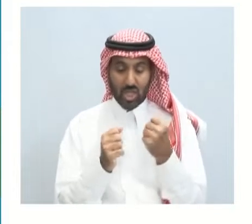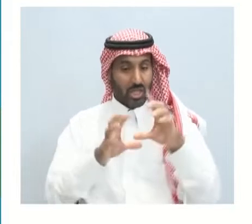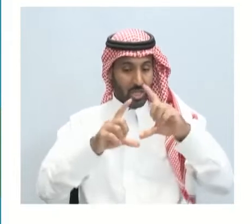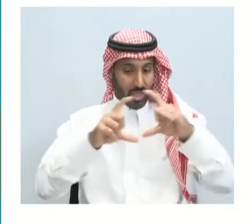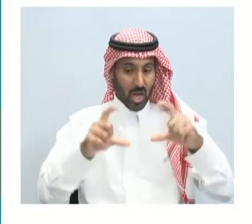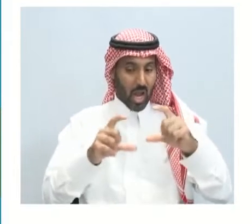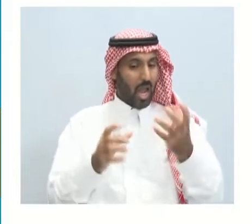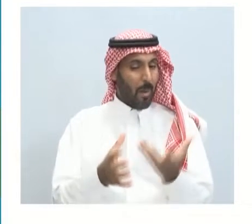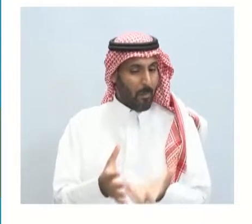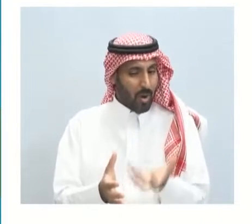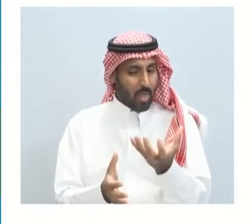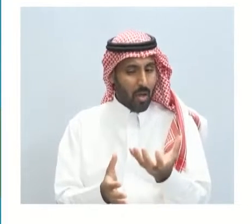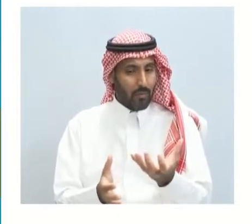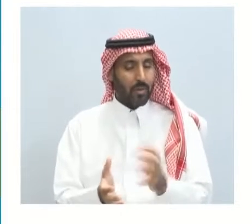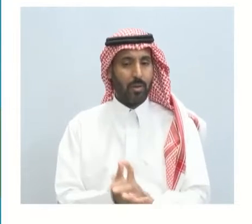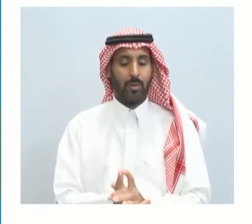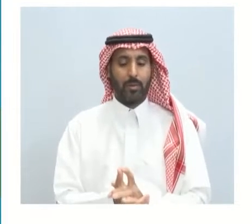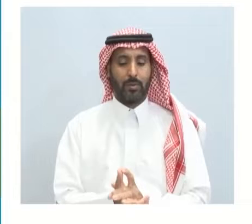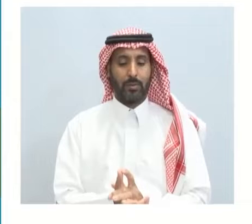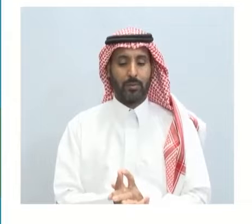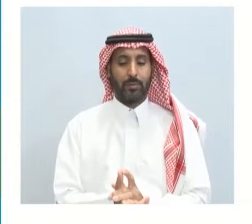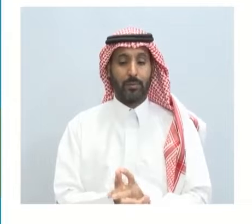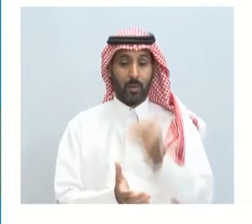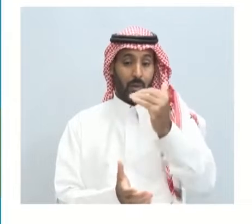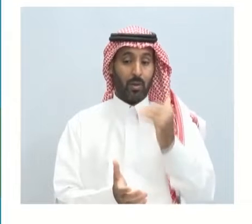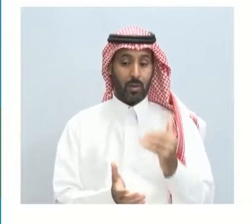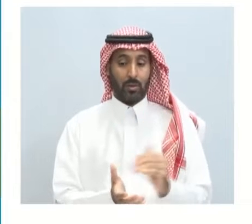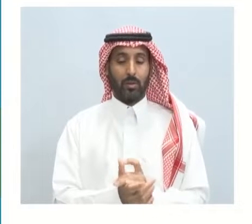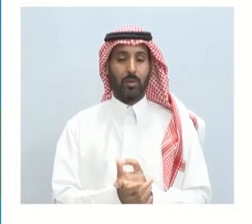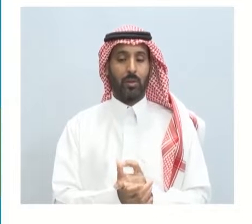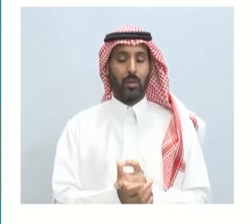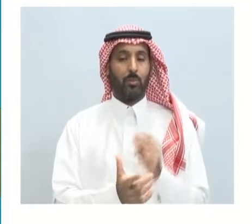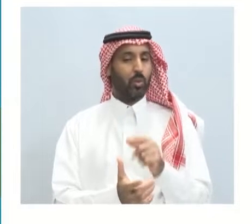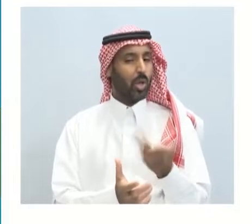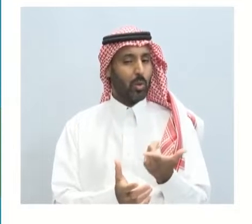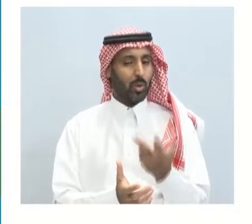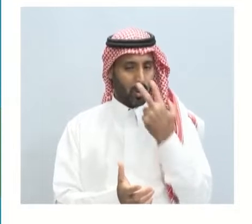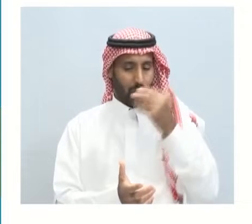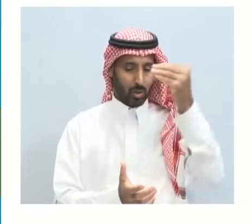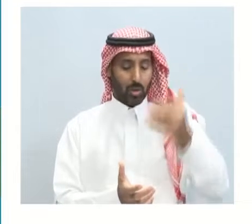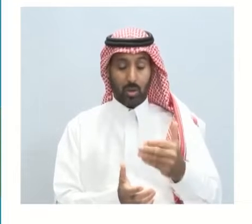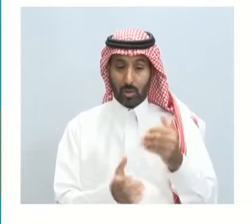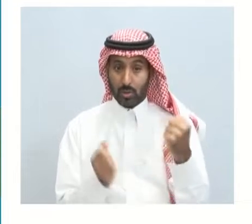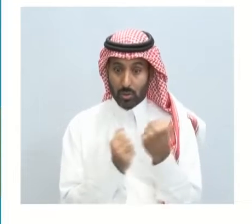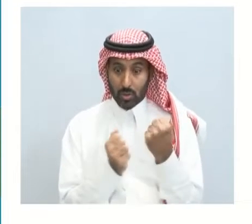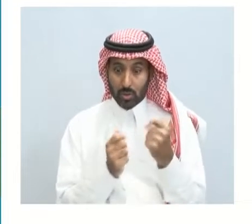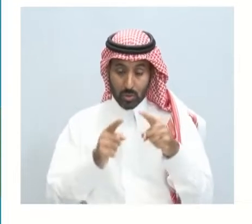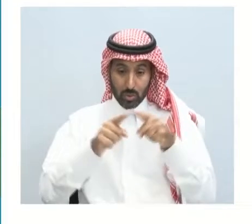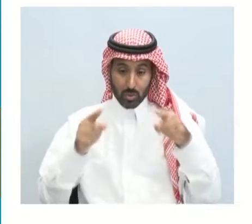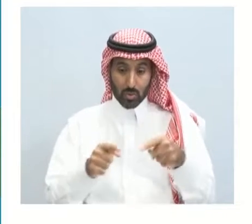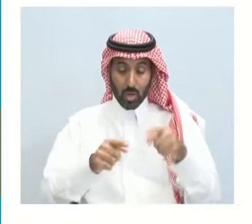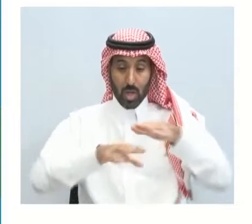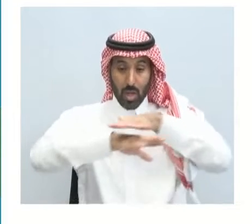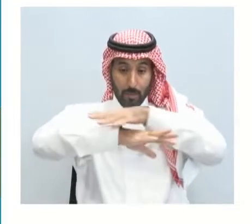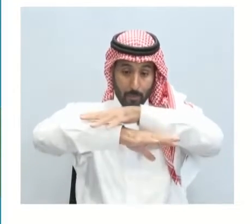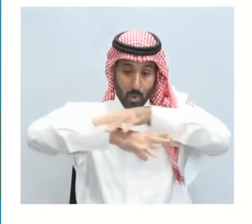الجليد الخطوات في تحديد المشكله الاحظ ان الجليد يطفو